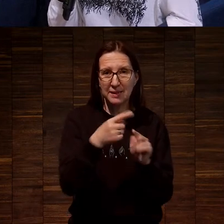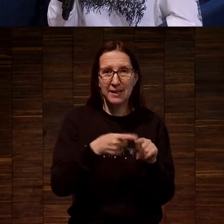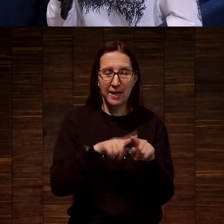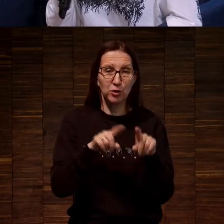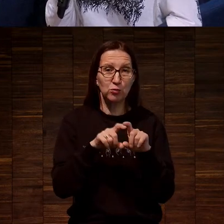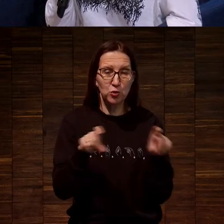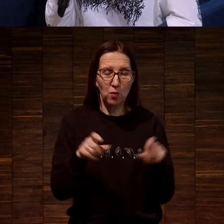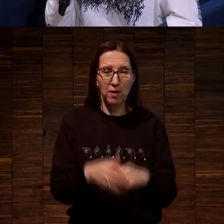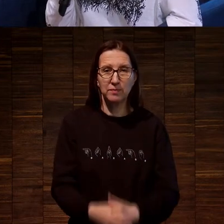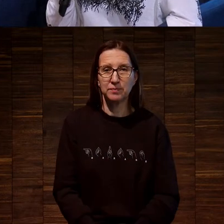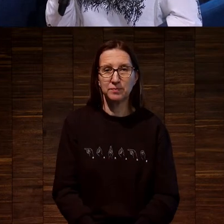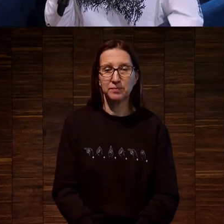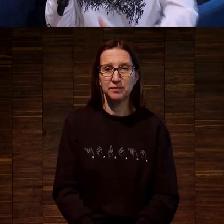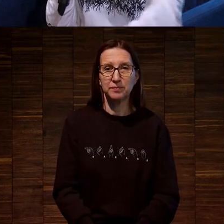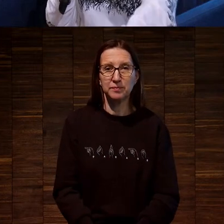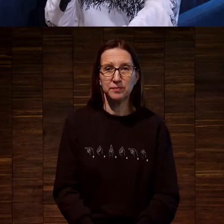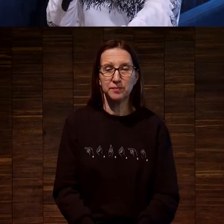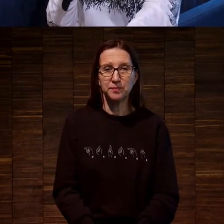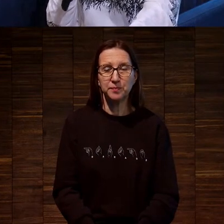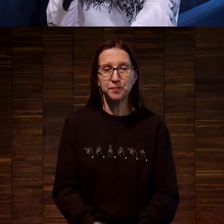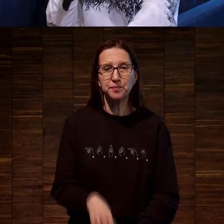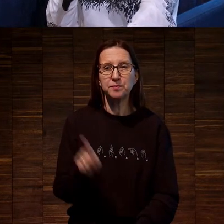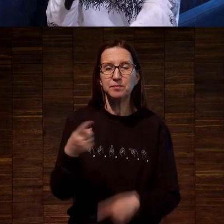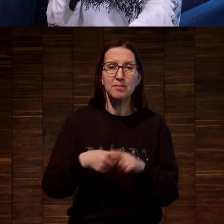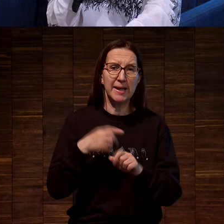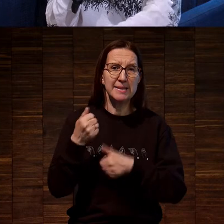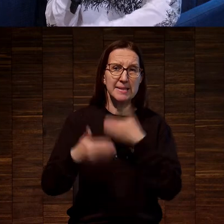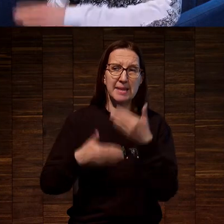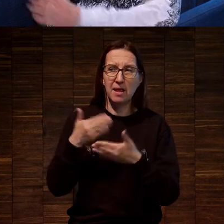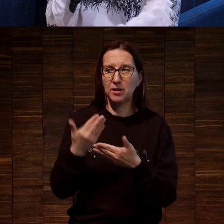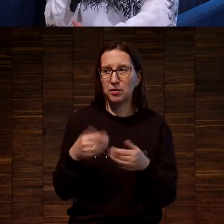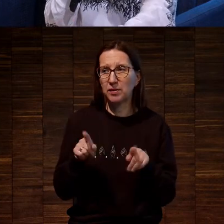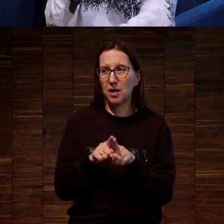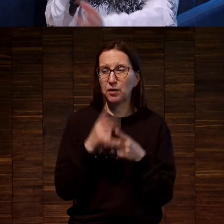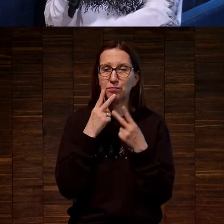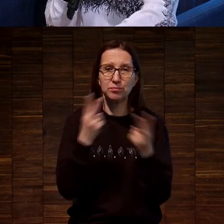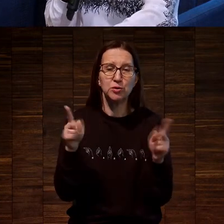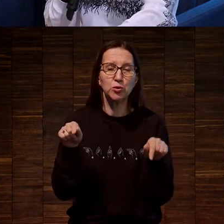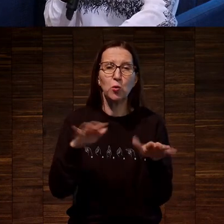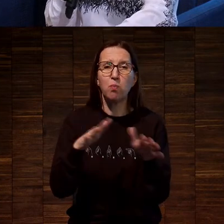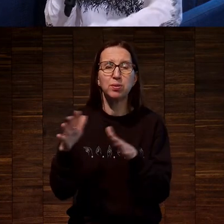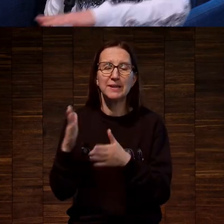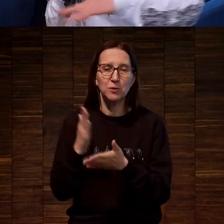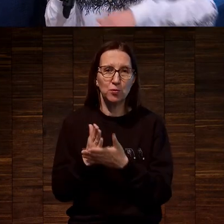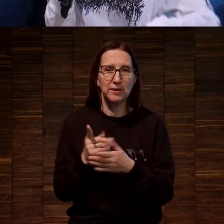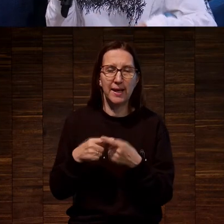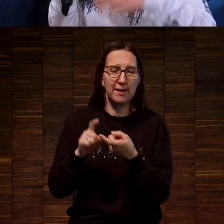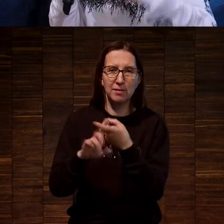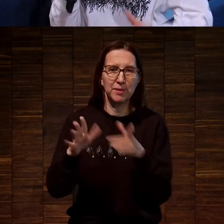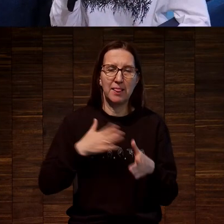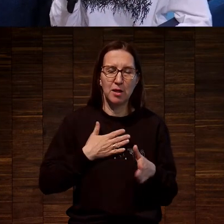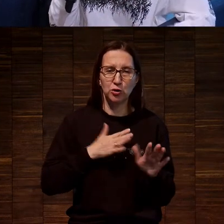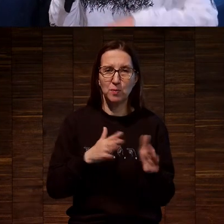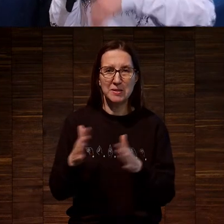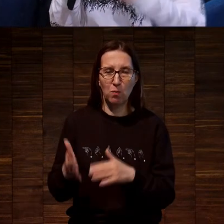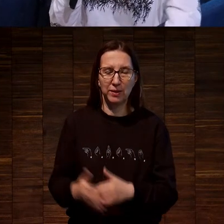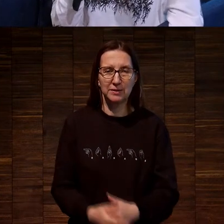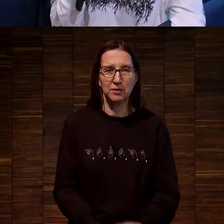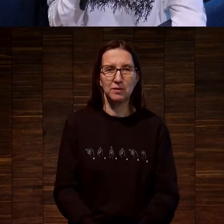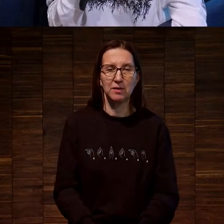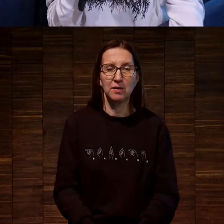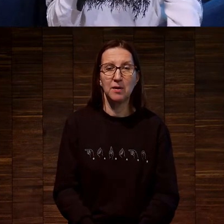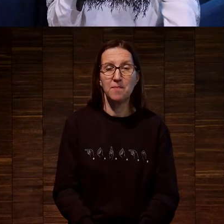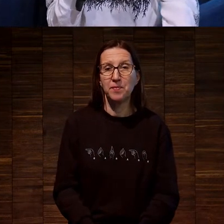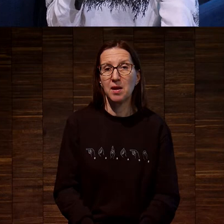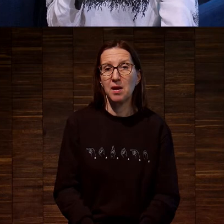простой школы. Вот. А, ну, эти слайды, они скорее просто про то, что там происходит, это не относится к нашему событию, но мы хотели